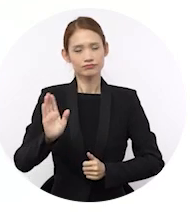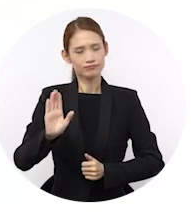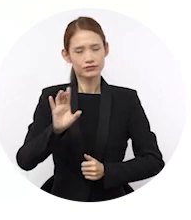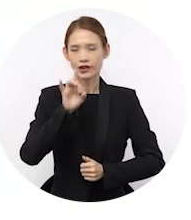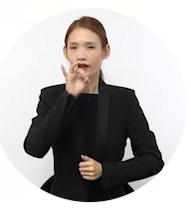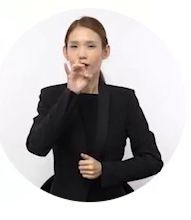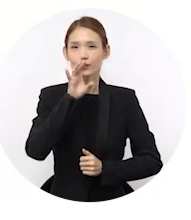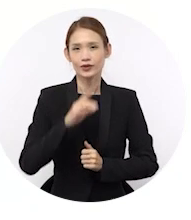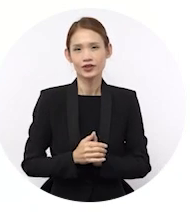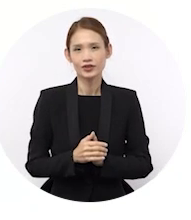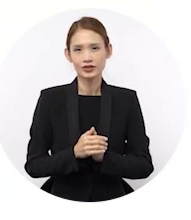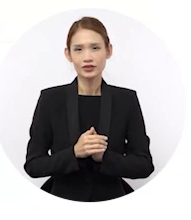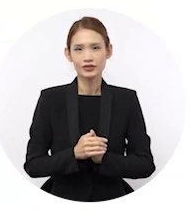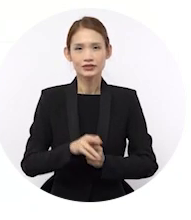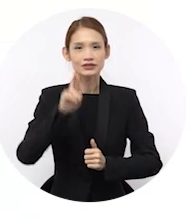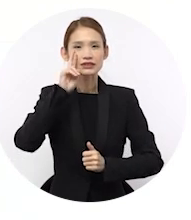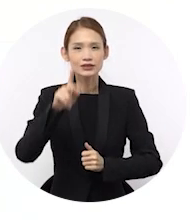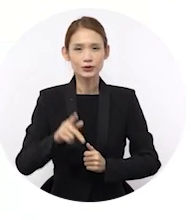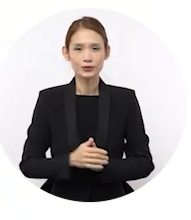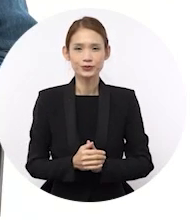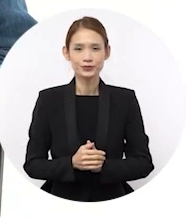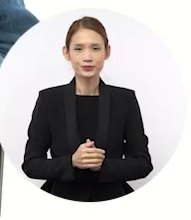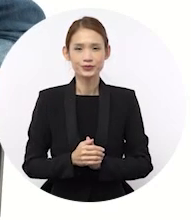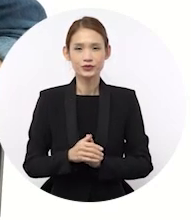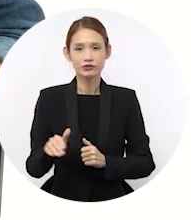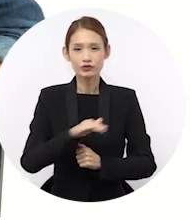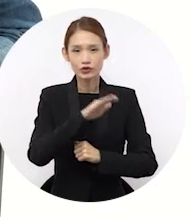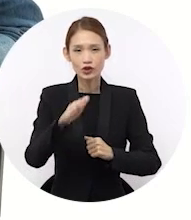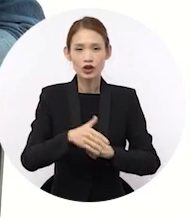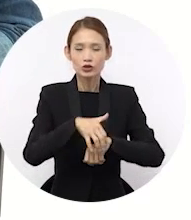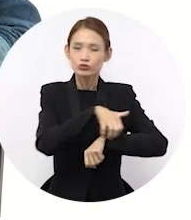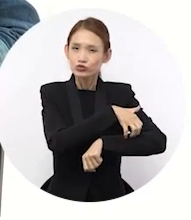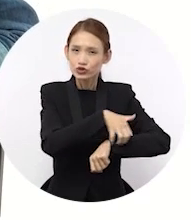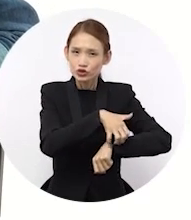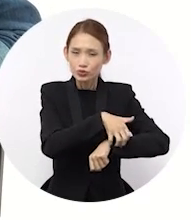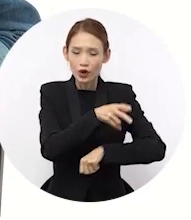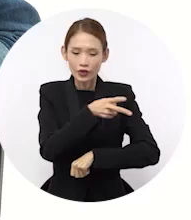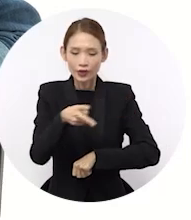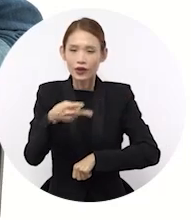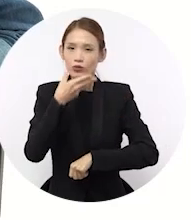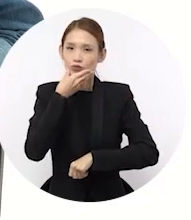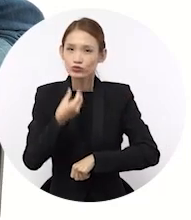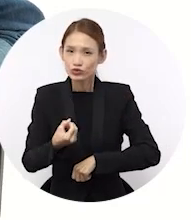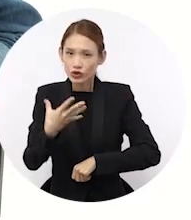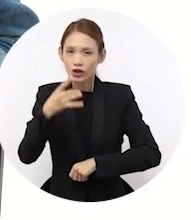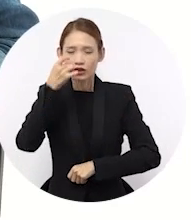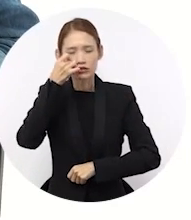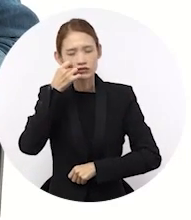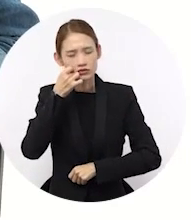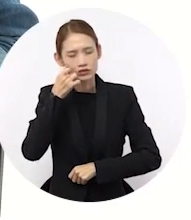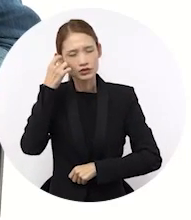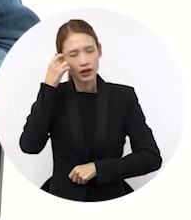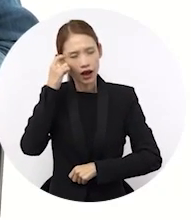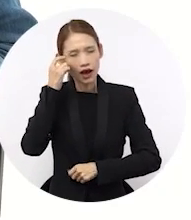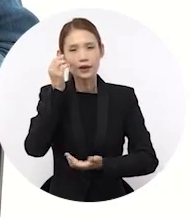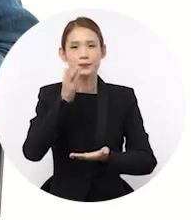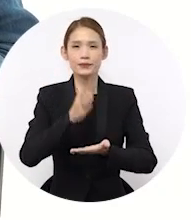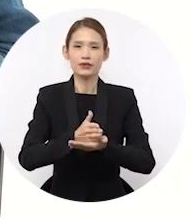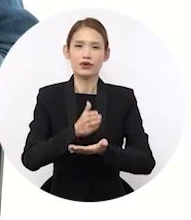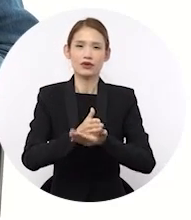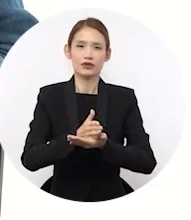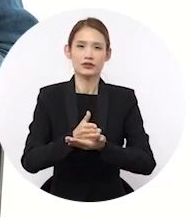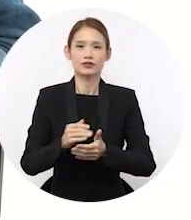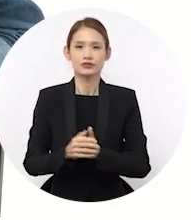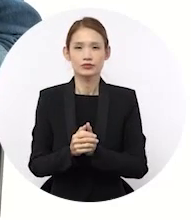저는 안 된다고 생각해요. 그런 생각은 틀린 거야. 네, 우리가 불편함을 불행함으로 생각하는 동정의 관점은 거두어 주시길